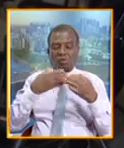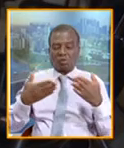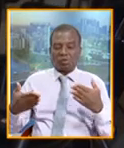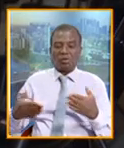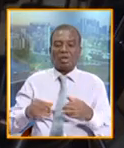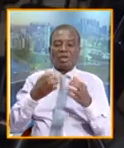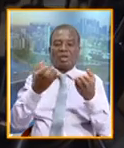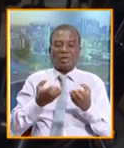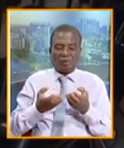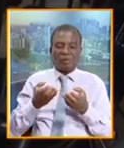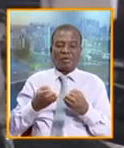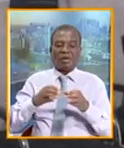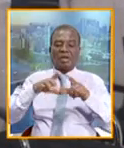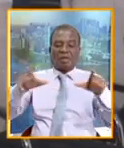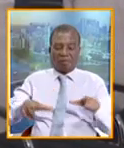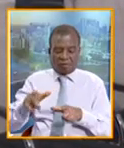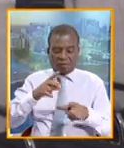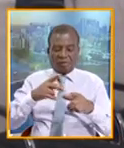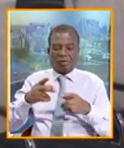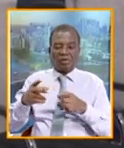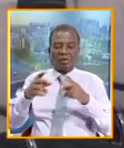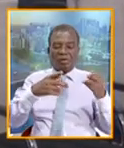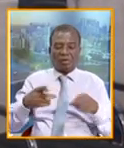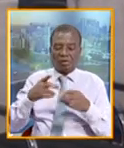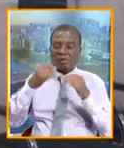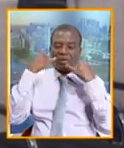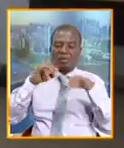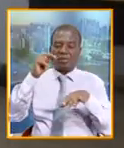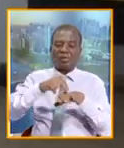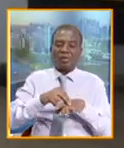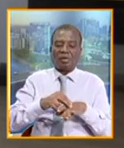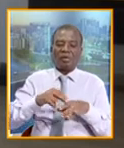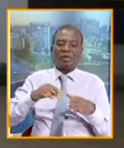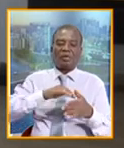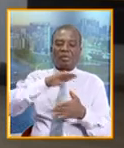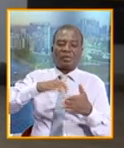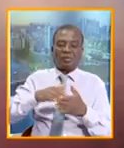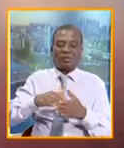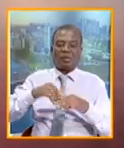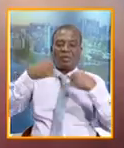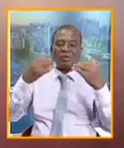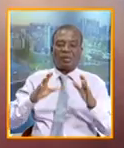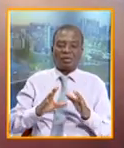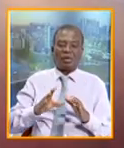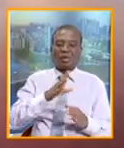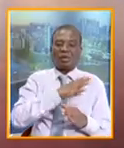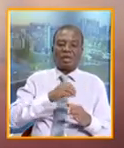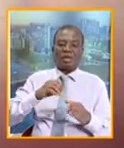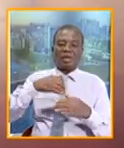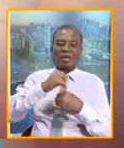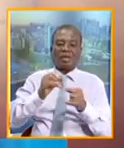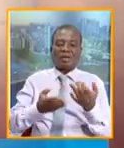il se veut un cadre de recherche de l'information électorale. Le Centre des médias et de l'information électorale est né